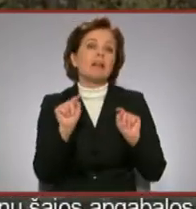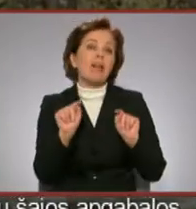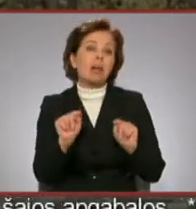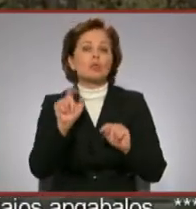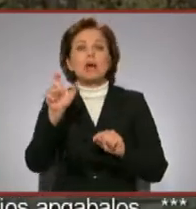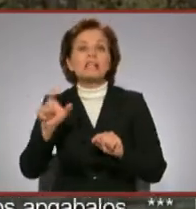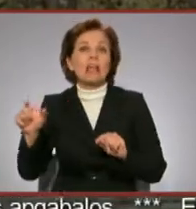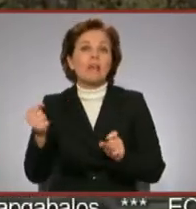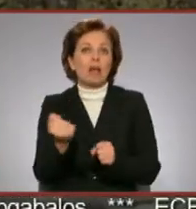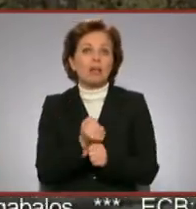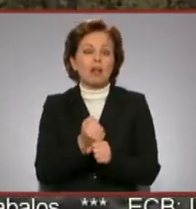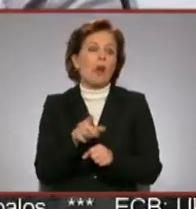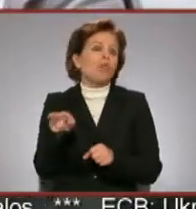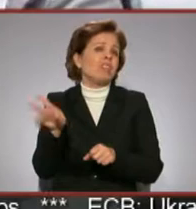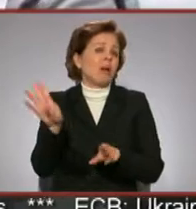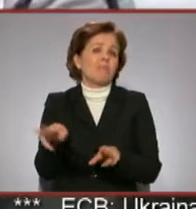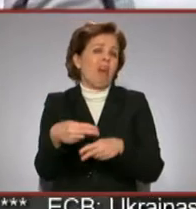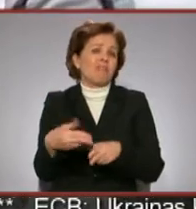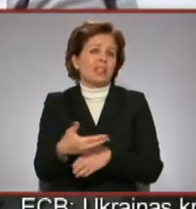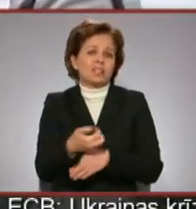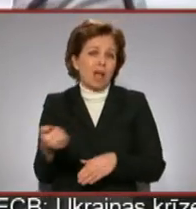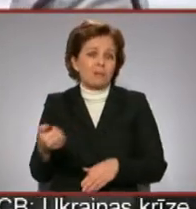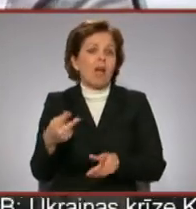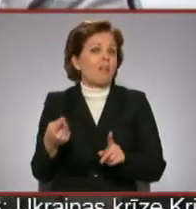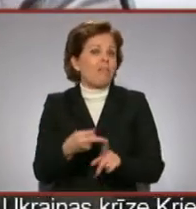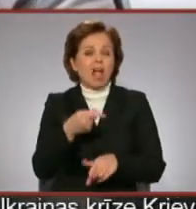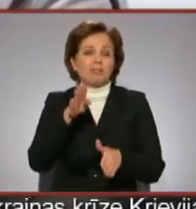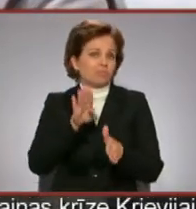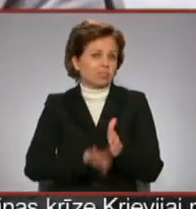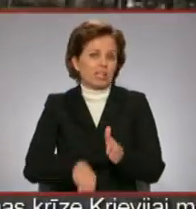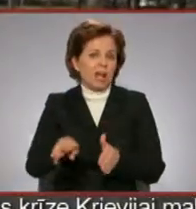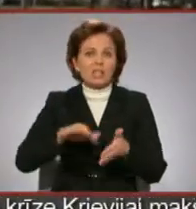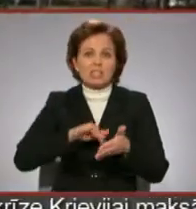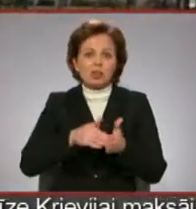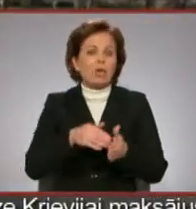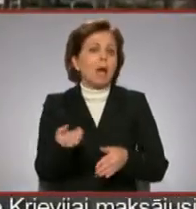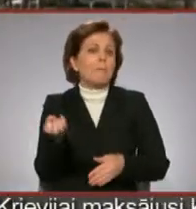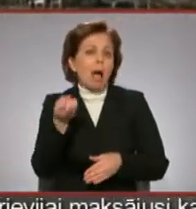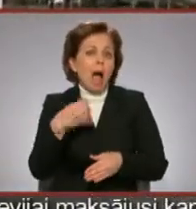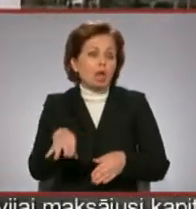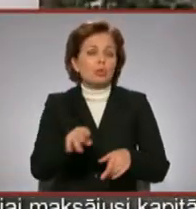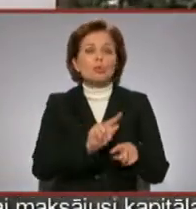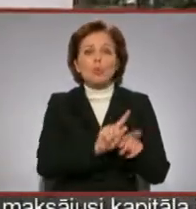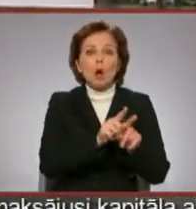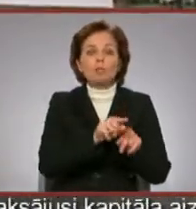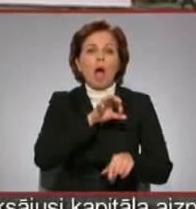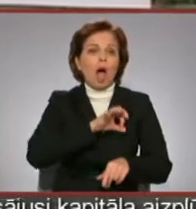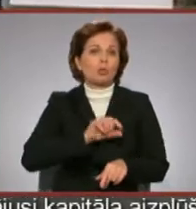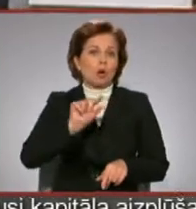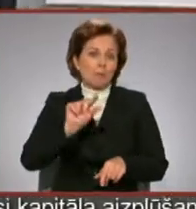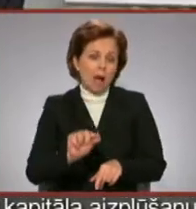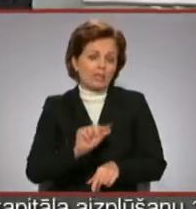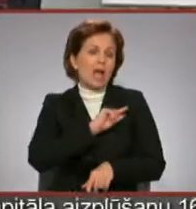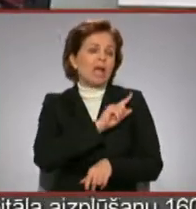cilvēks dara, un viņam nav par to jāsaņem. Vēl sliktākā situācija ir bērnu dārza skolotāji. Atalgojums vēl mazāks, iespēja